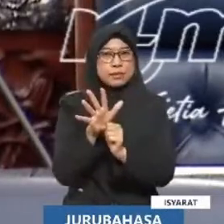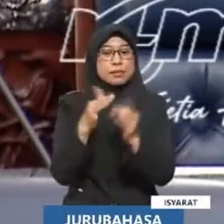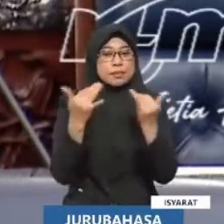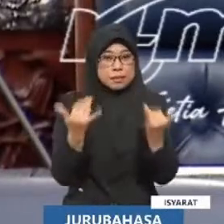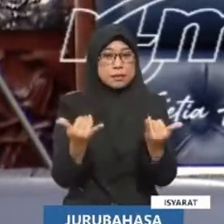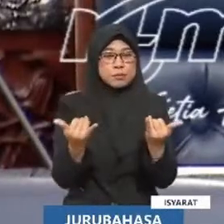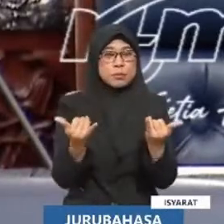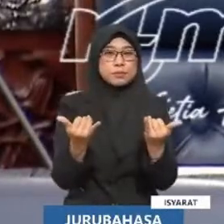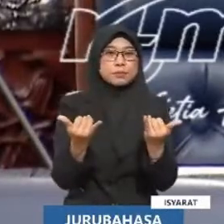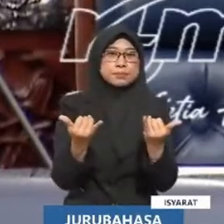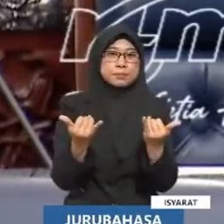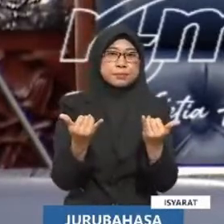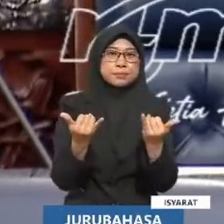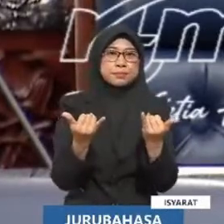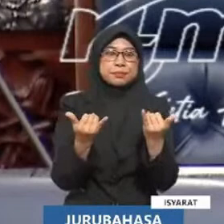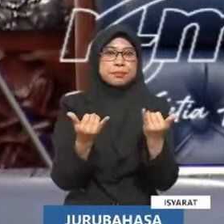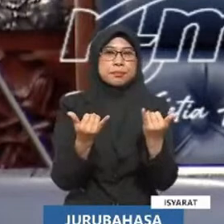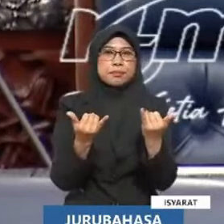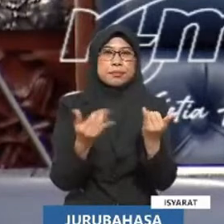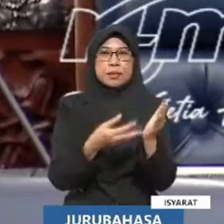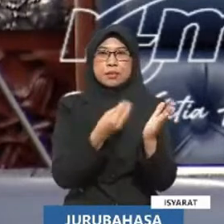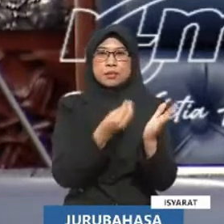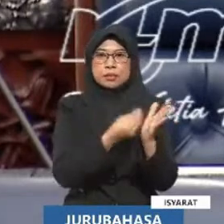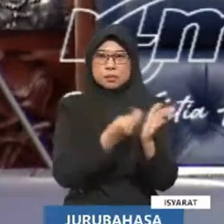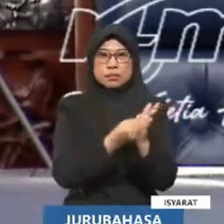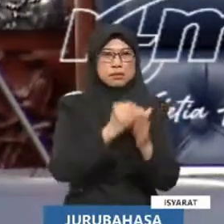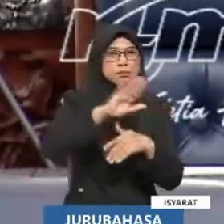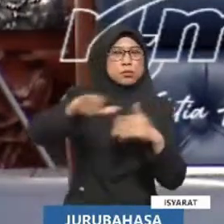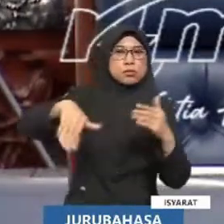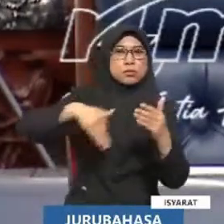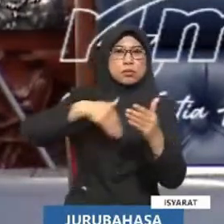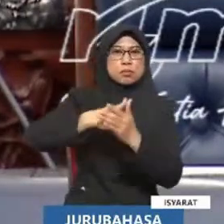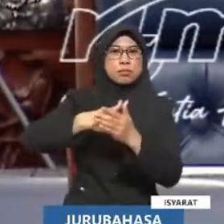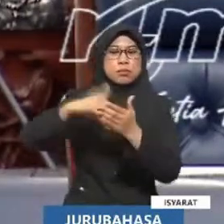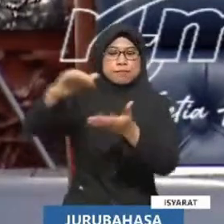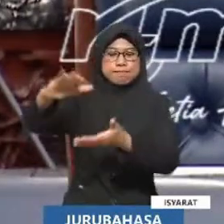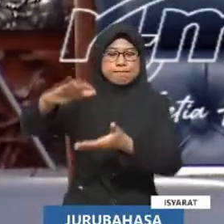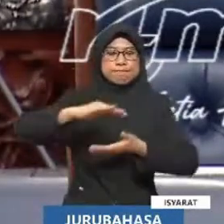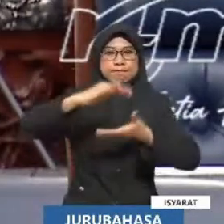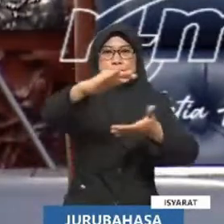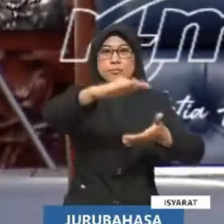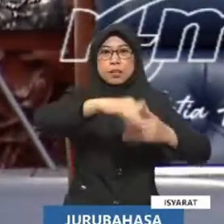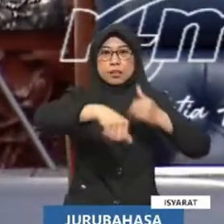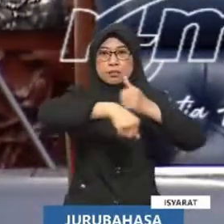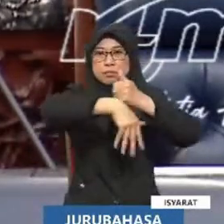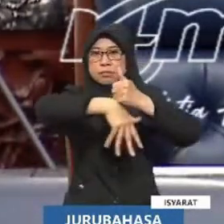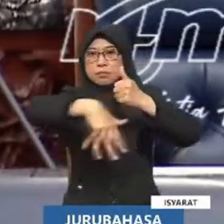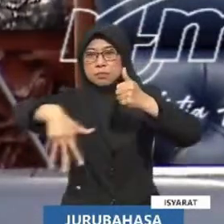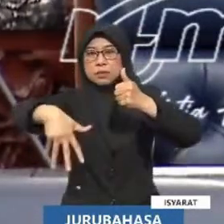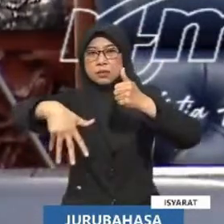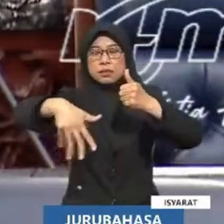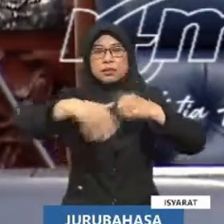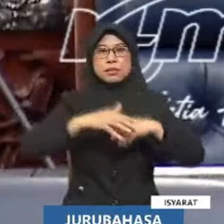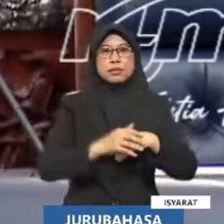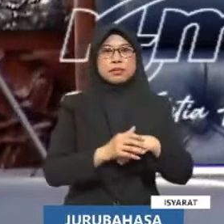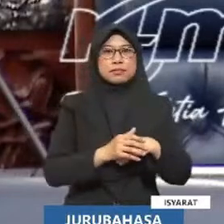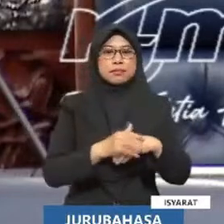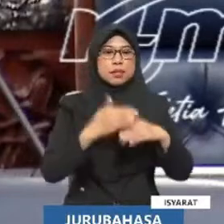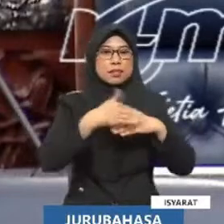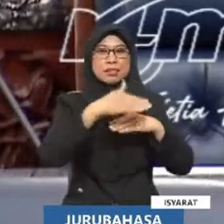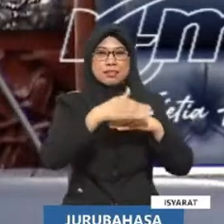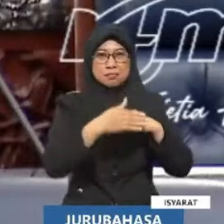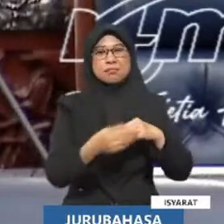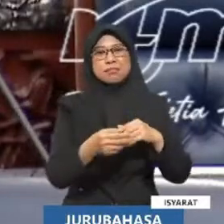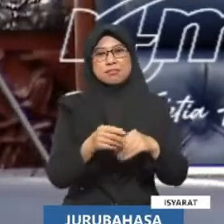dan ketik ini juga Om cost the holstein rantaian laut ini memang